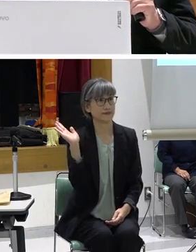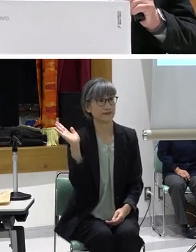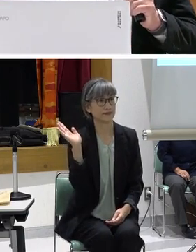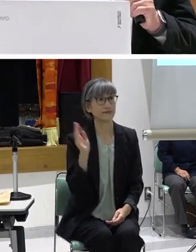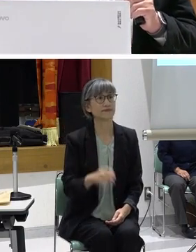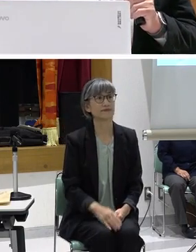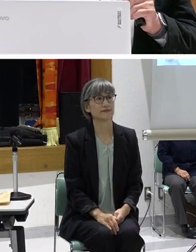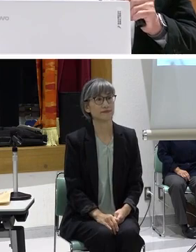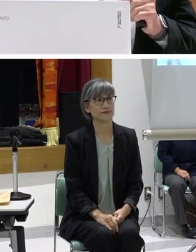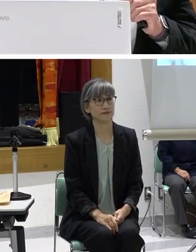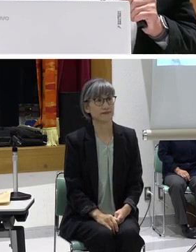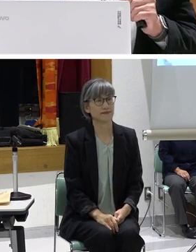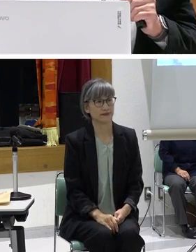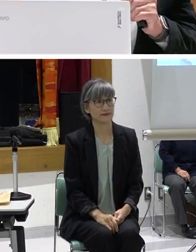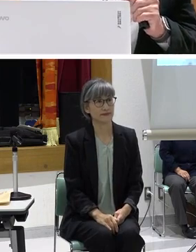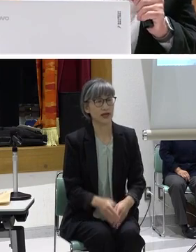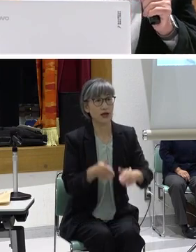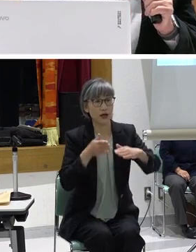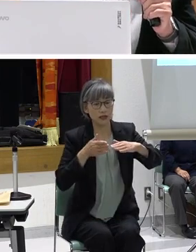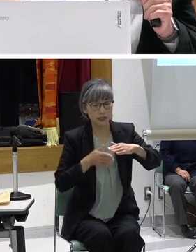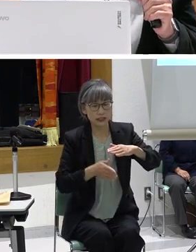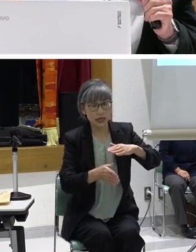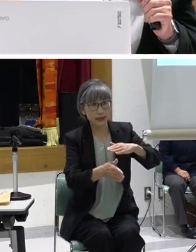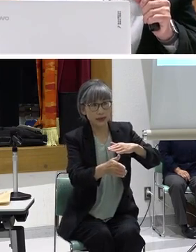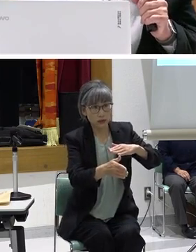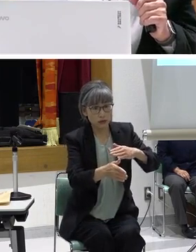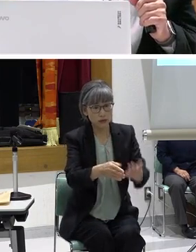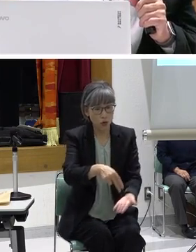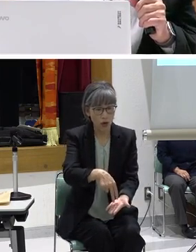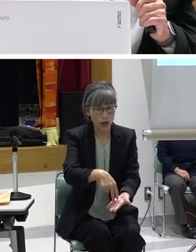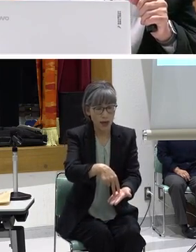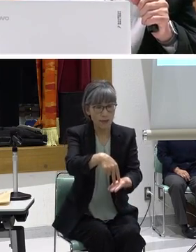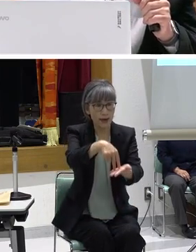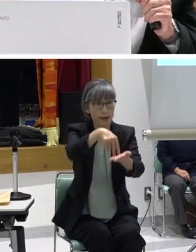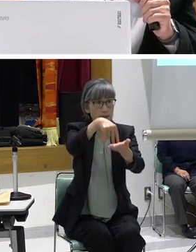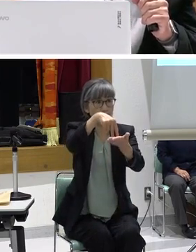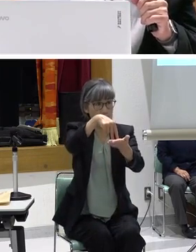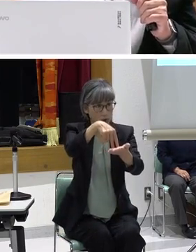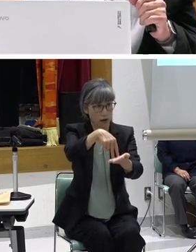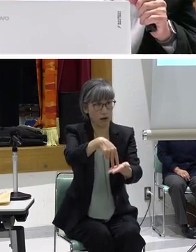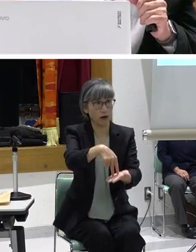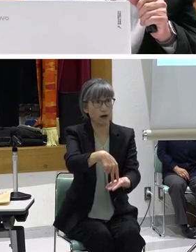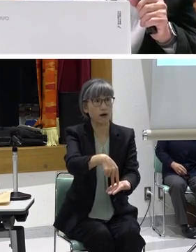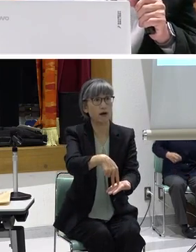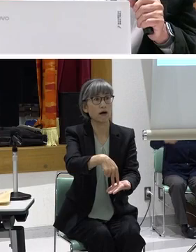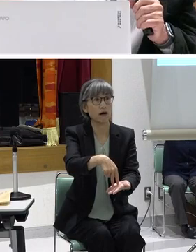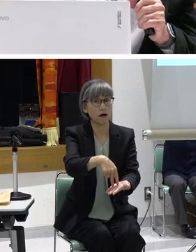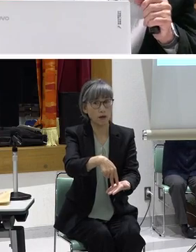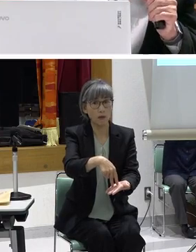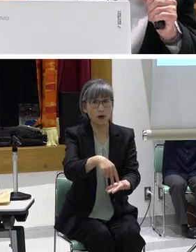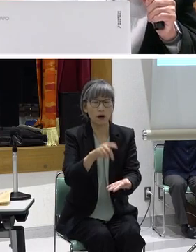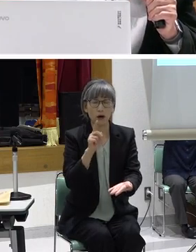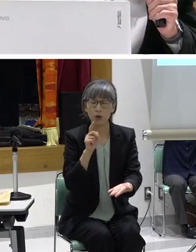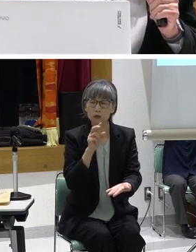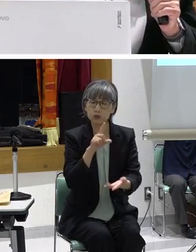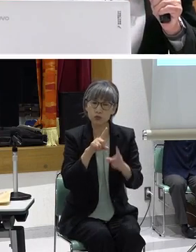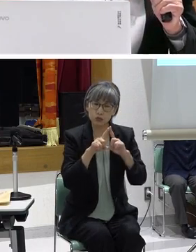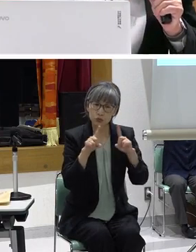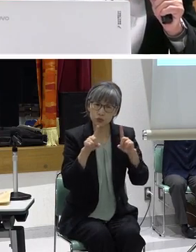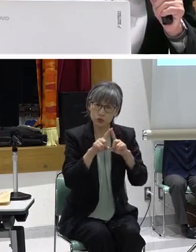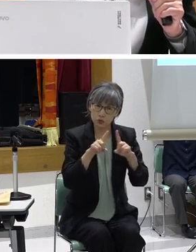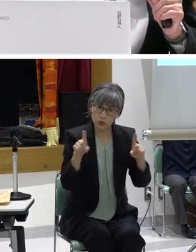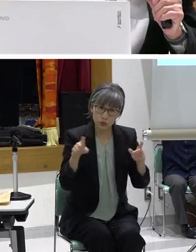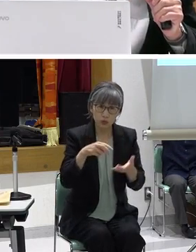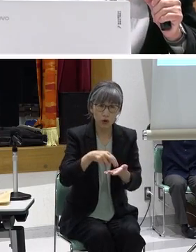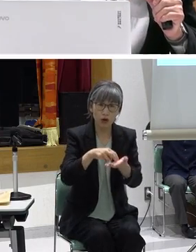これは地下鉄のエレベーター、一見何の変、ね、もう変わりもない、何の変哲も